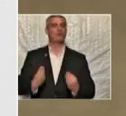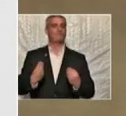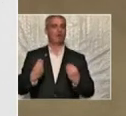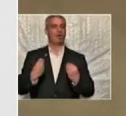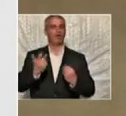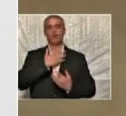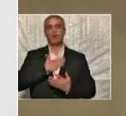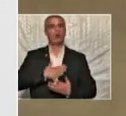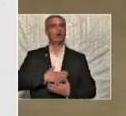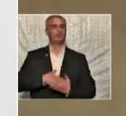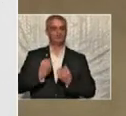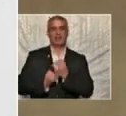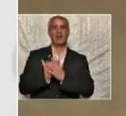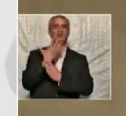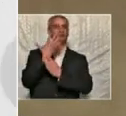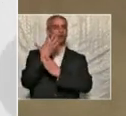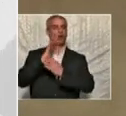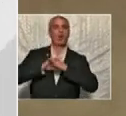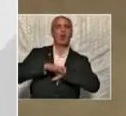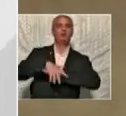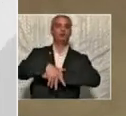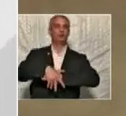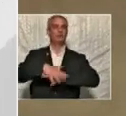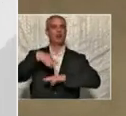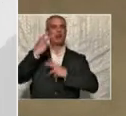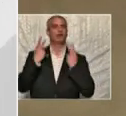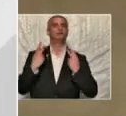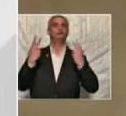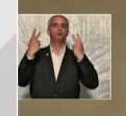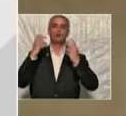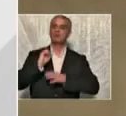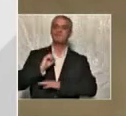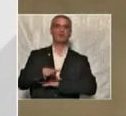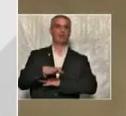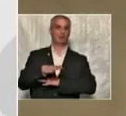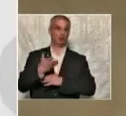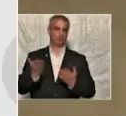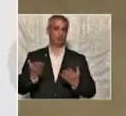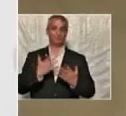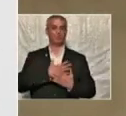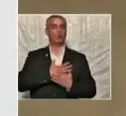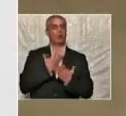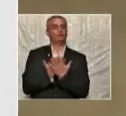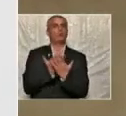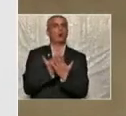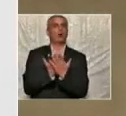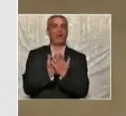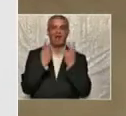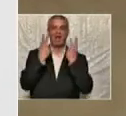עיוור. הרי עקדת יצחק זה סמל לעמידתו וצייתנותו של